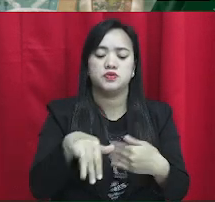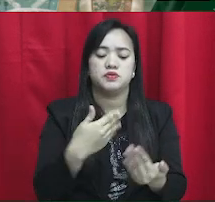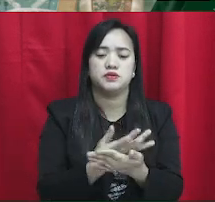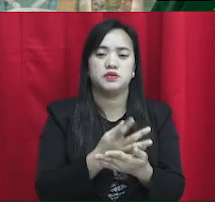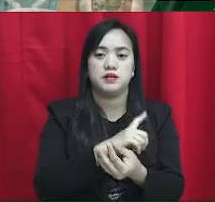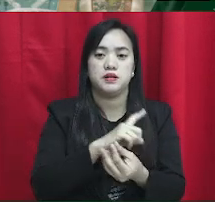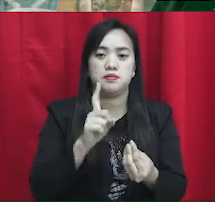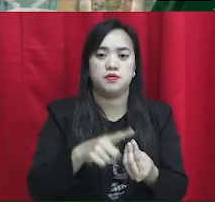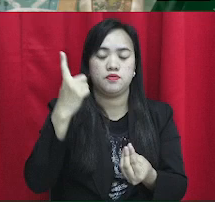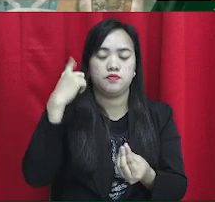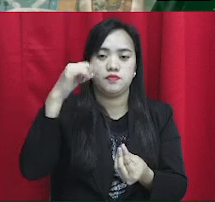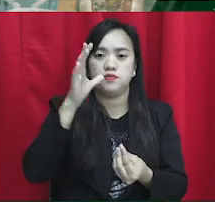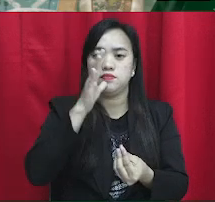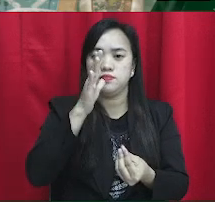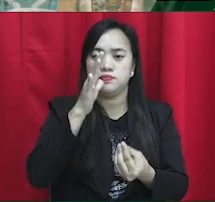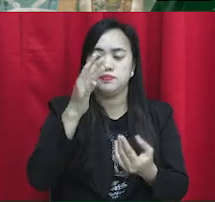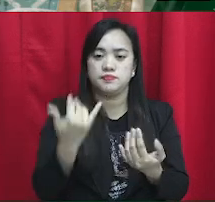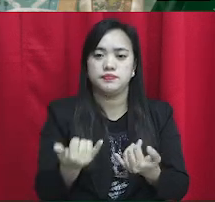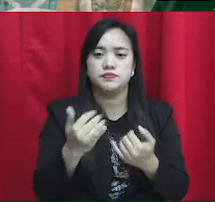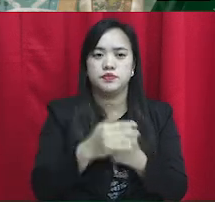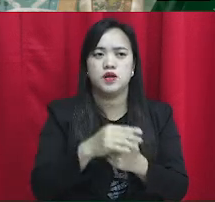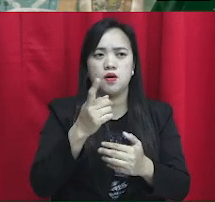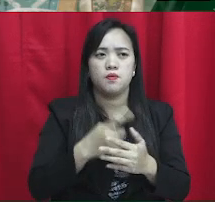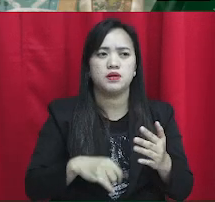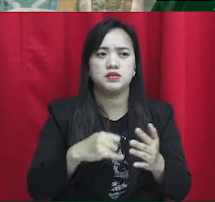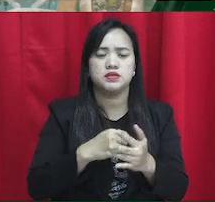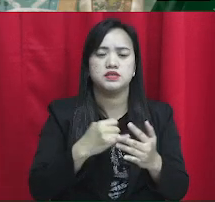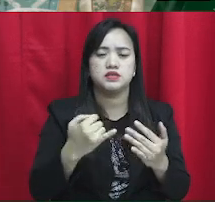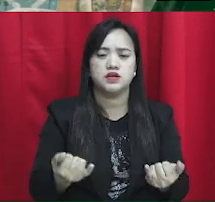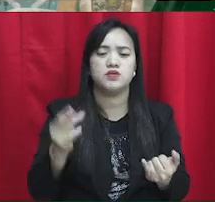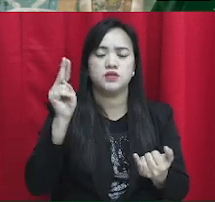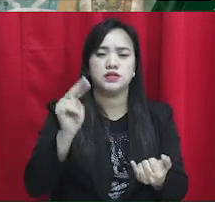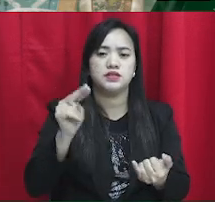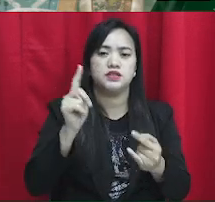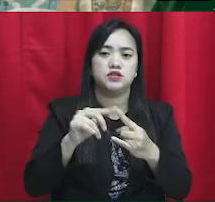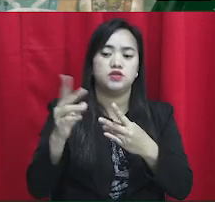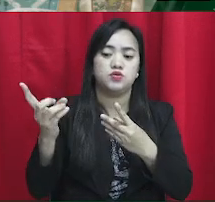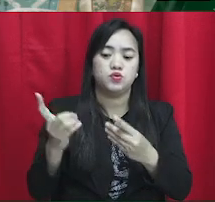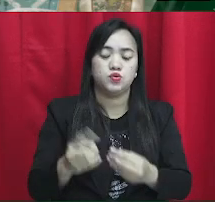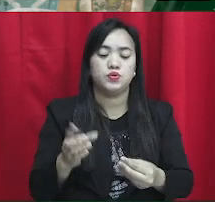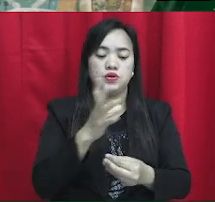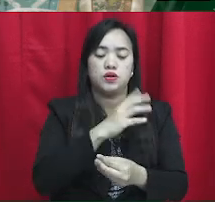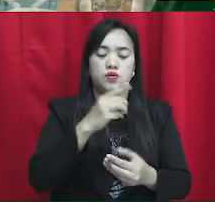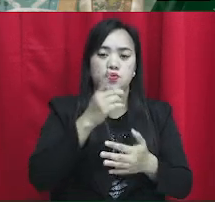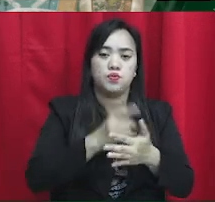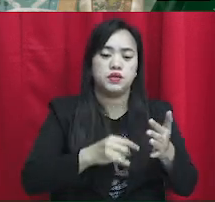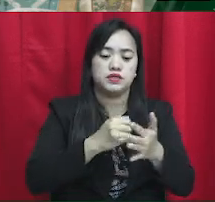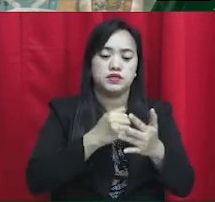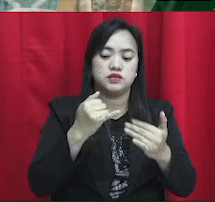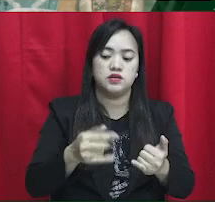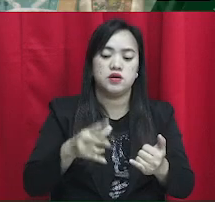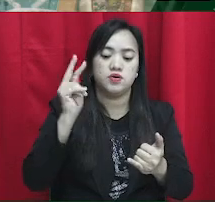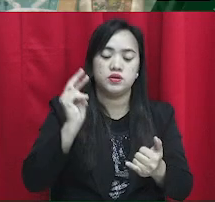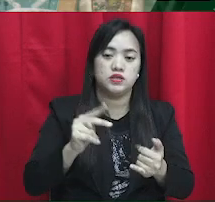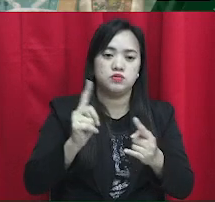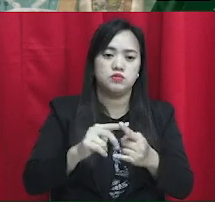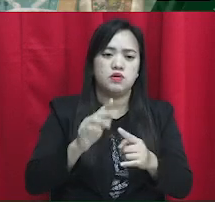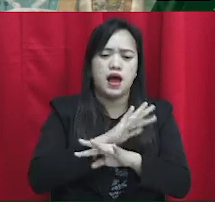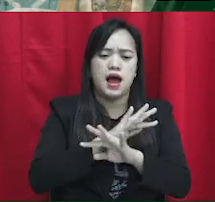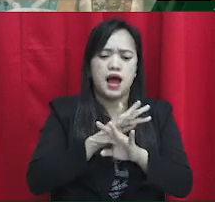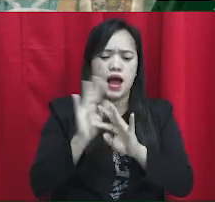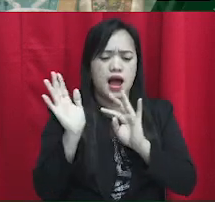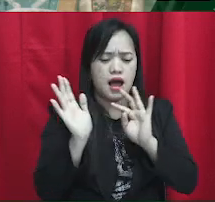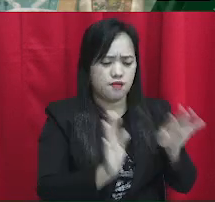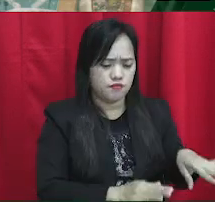mga nanay sa mga asawang babae, ano naman ang mga kailangang ma-avoid para hindi po mawala ang Christmas spirit